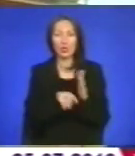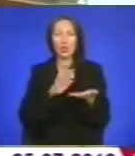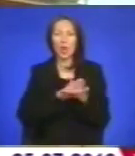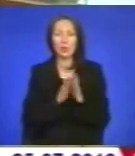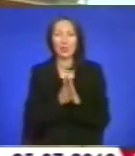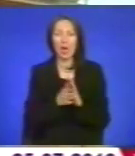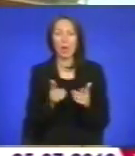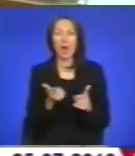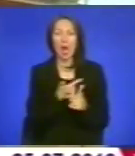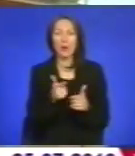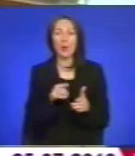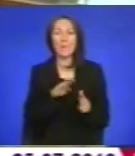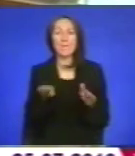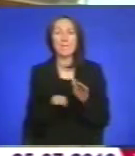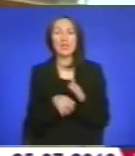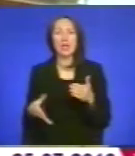під впливом